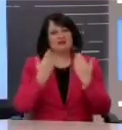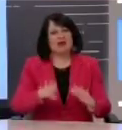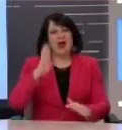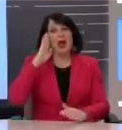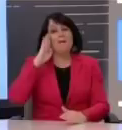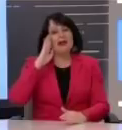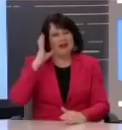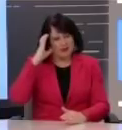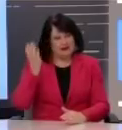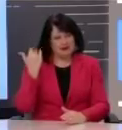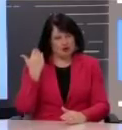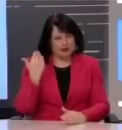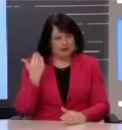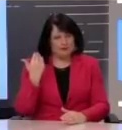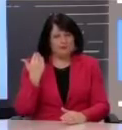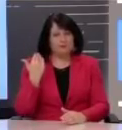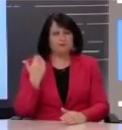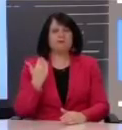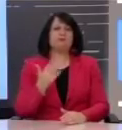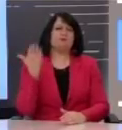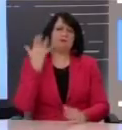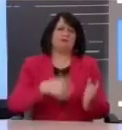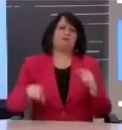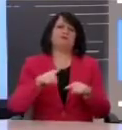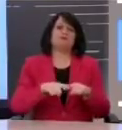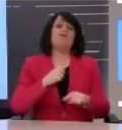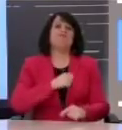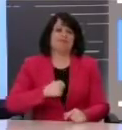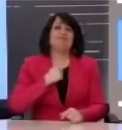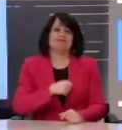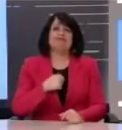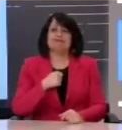Πολιτείες, τότε που η Ελλάδα δυστυχώς